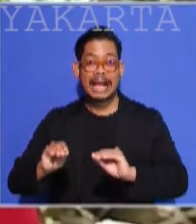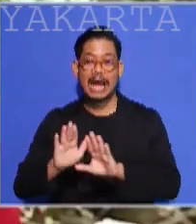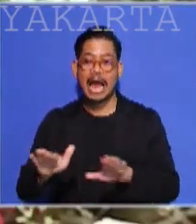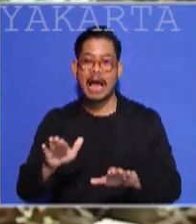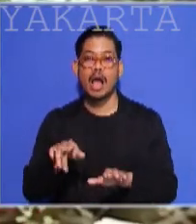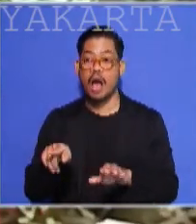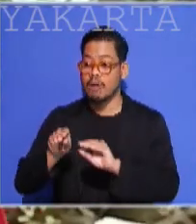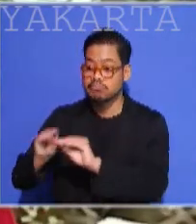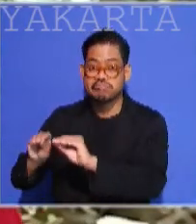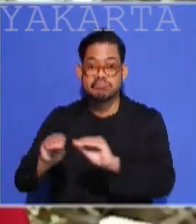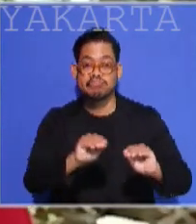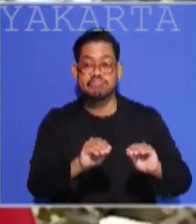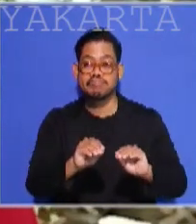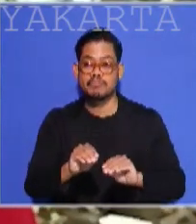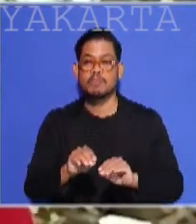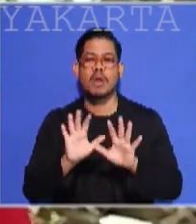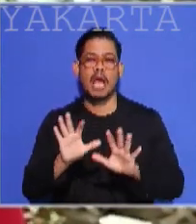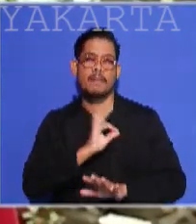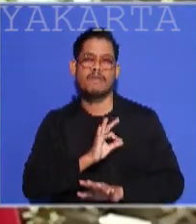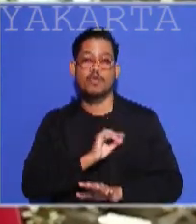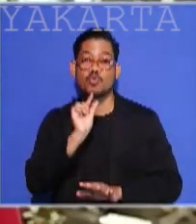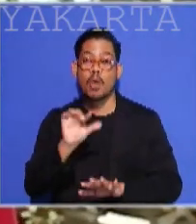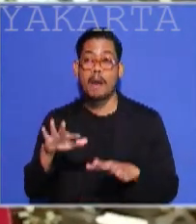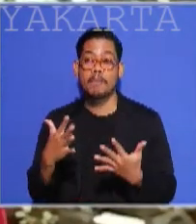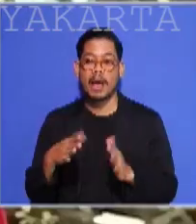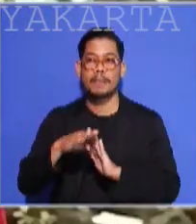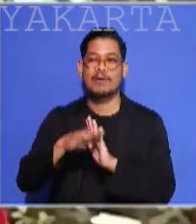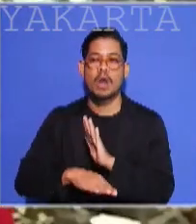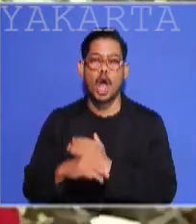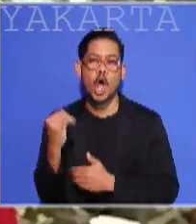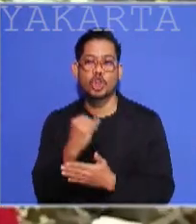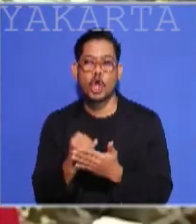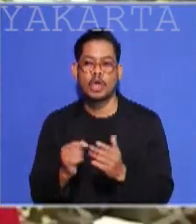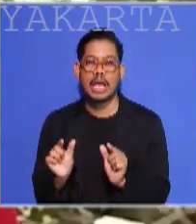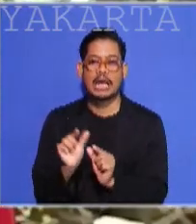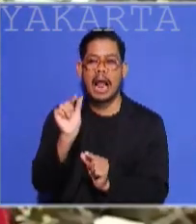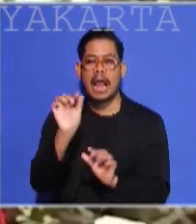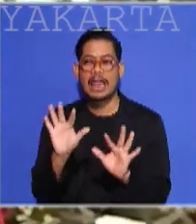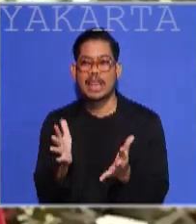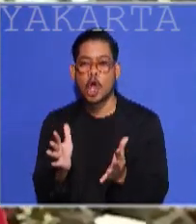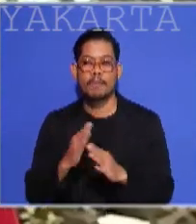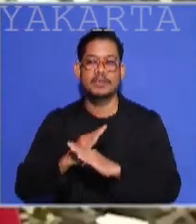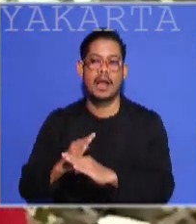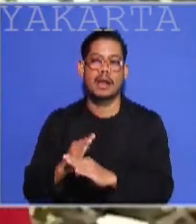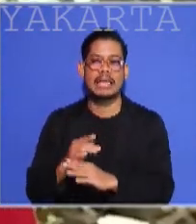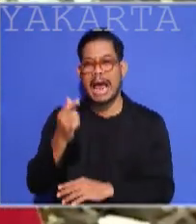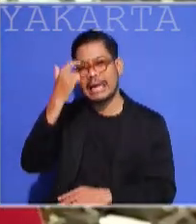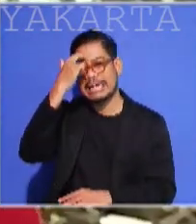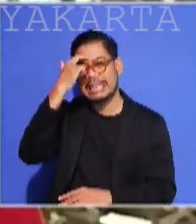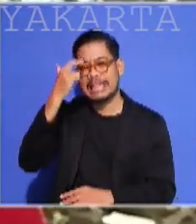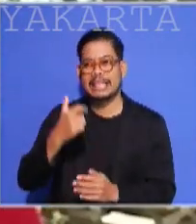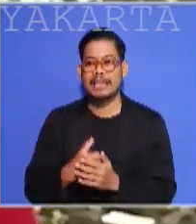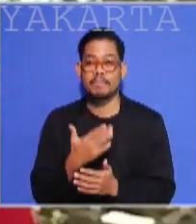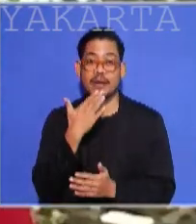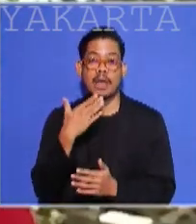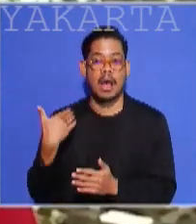itu banyak manfaatnya loh gitu, untuk mengurangi polusi udara, kemudian tadi untuk mencegah penyakit-penyakit yang biasa